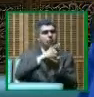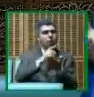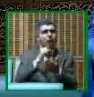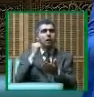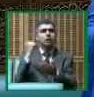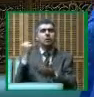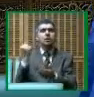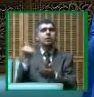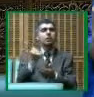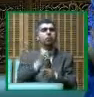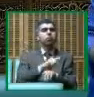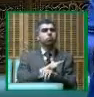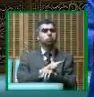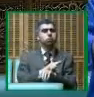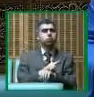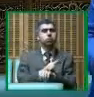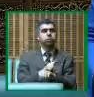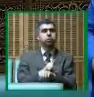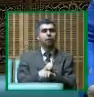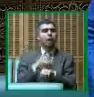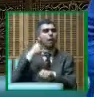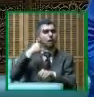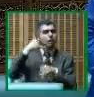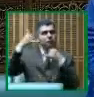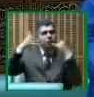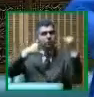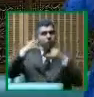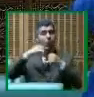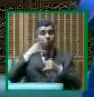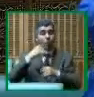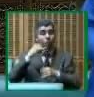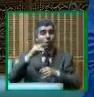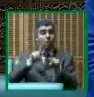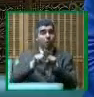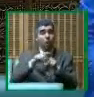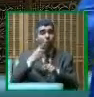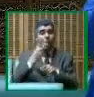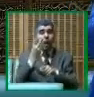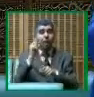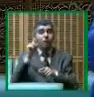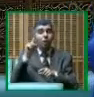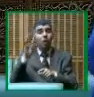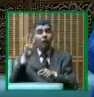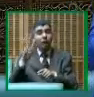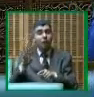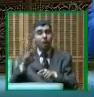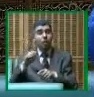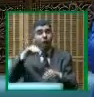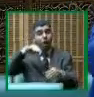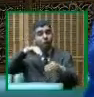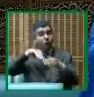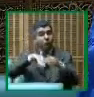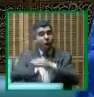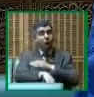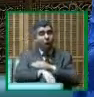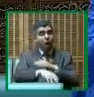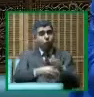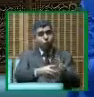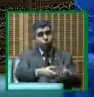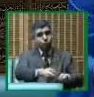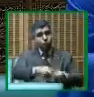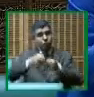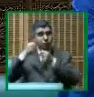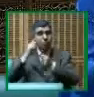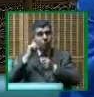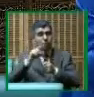لبدع الشارع باش ما يهضرش بلي حنا خدامين وغاديين داكشي بحال يعني السلحفه، والناس كتموت لتحت كتعيط بالتليفونات. هل نحن في